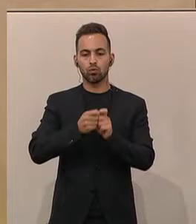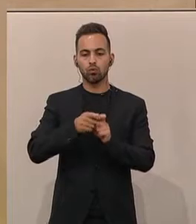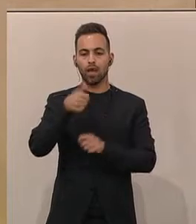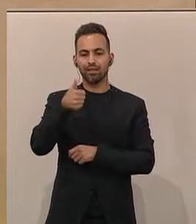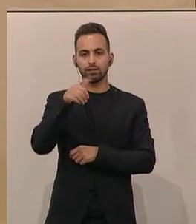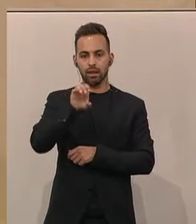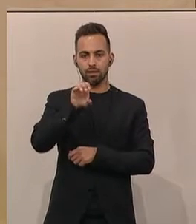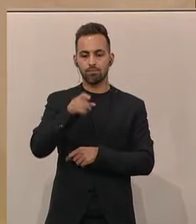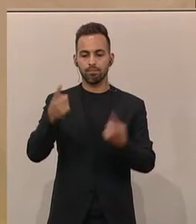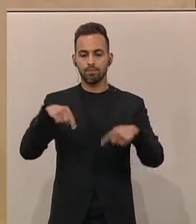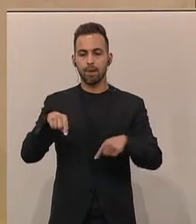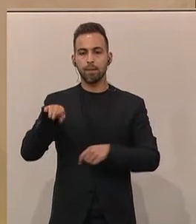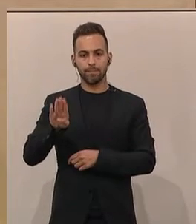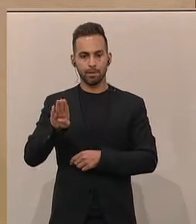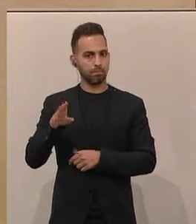1e. B.